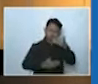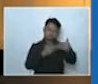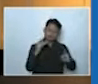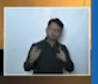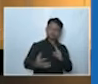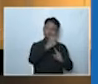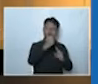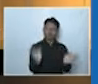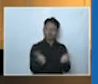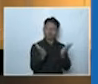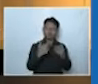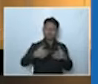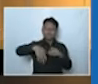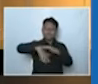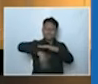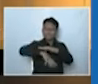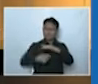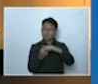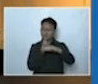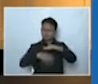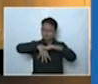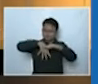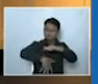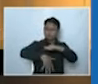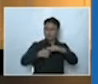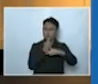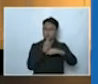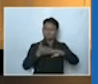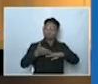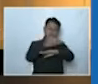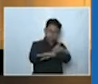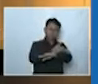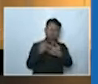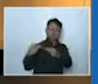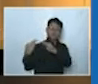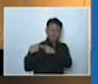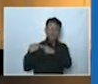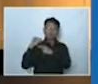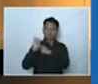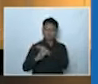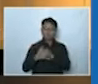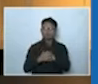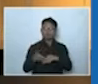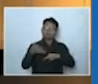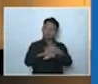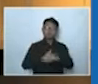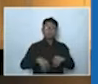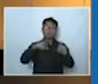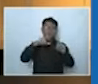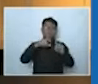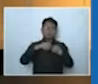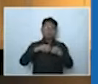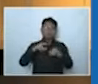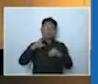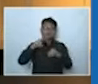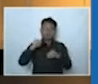2045 kami akan menjabarkan dalam Del misi dan kami akan mbrief outline hanya tiga atau empat